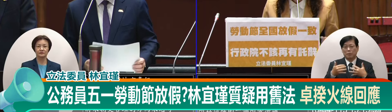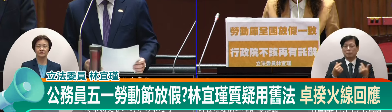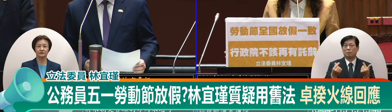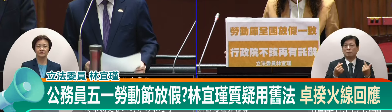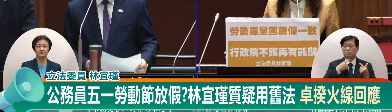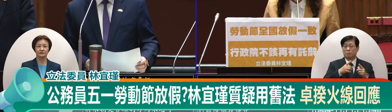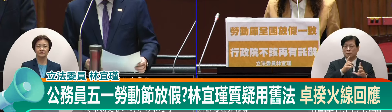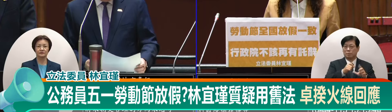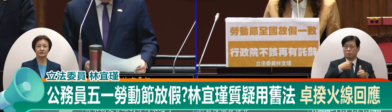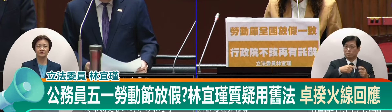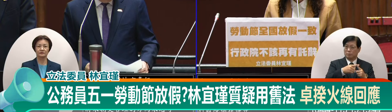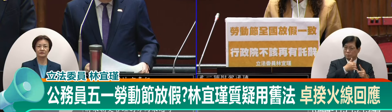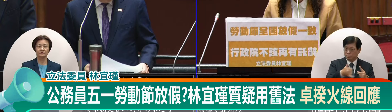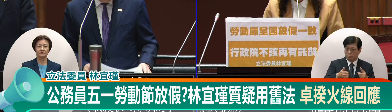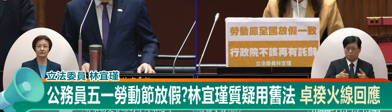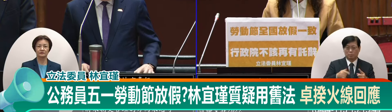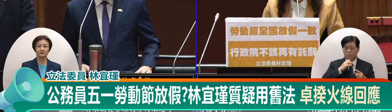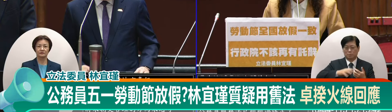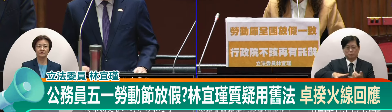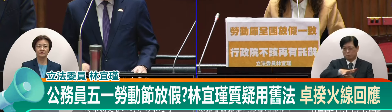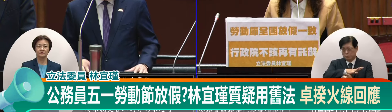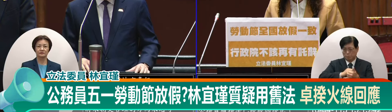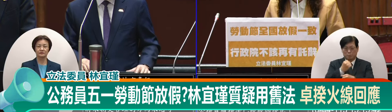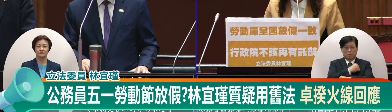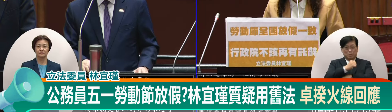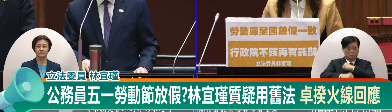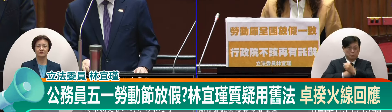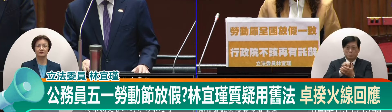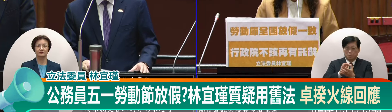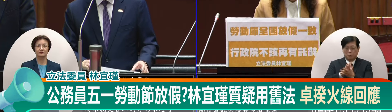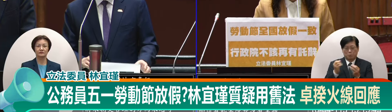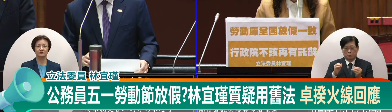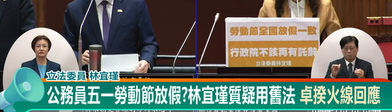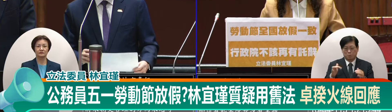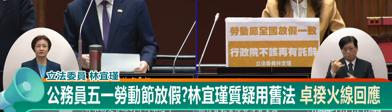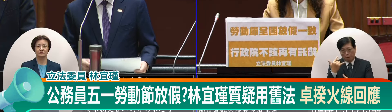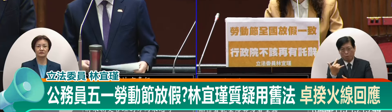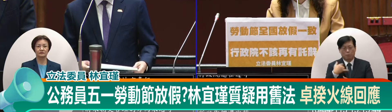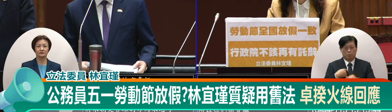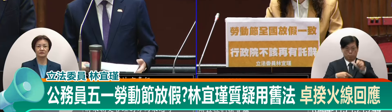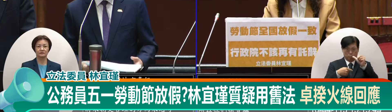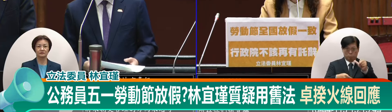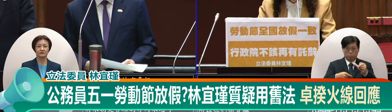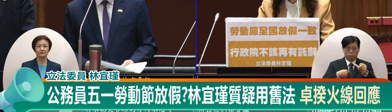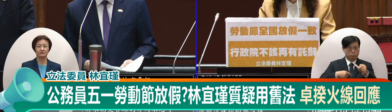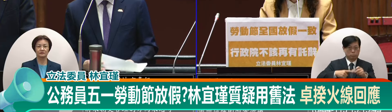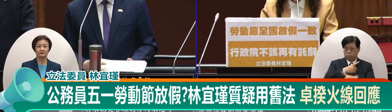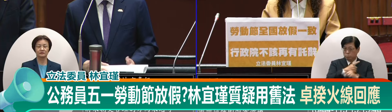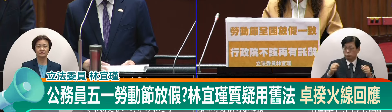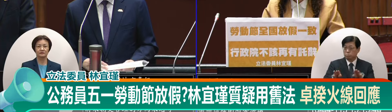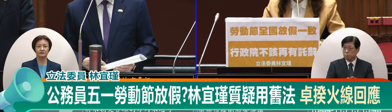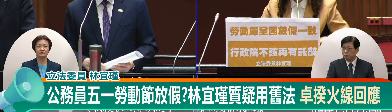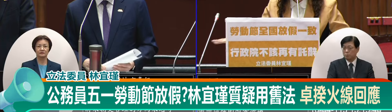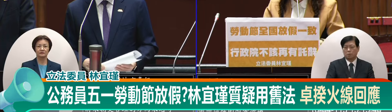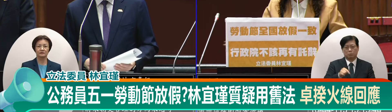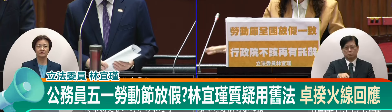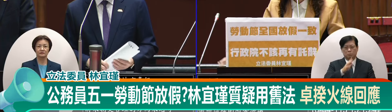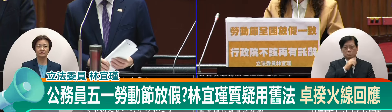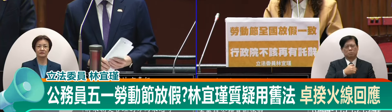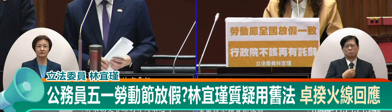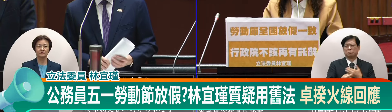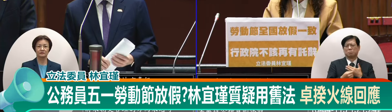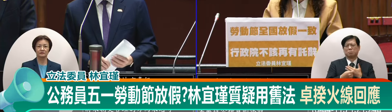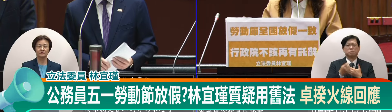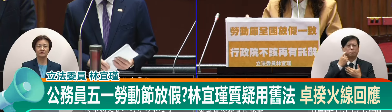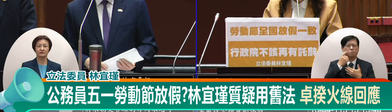包含公教人员在内的全国劳动者都在看五一要不要全面放假，实际上我觉得这是最表面的